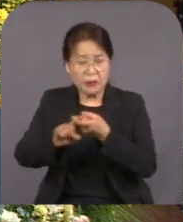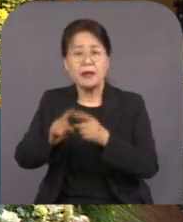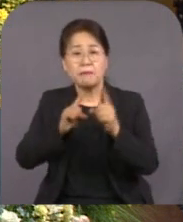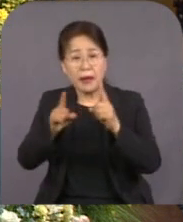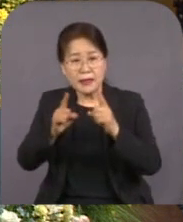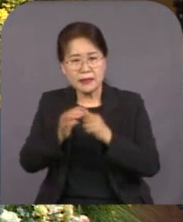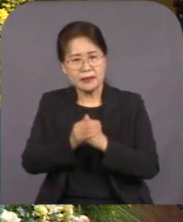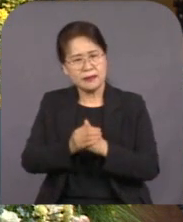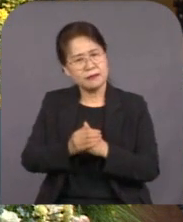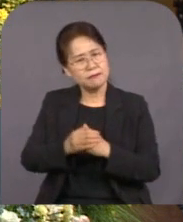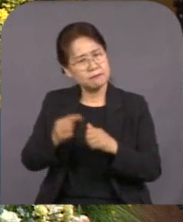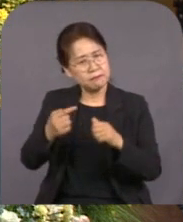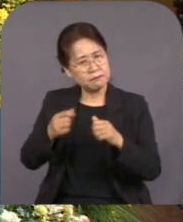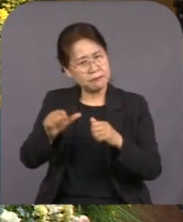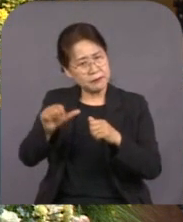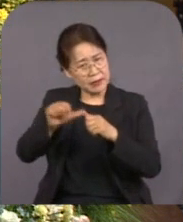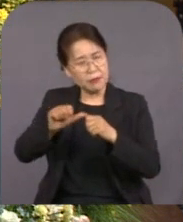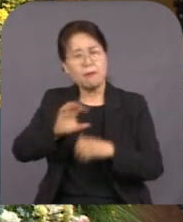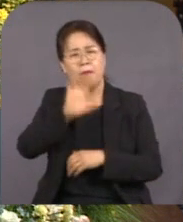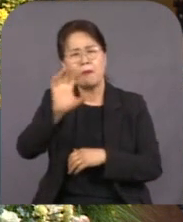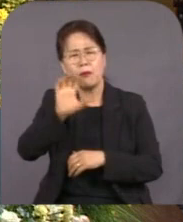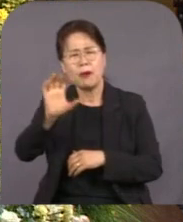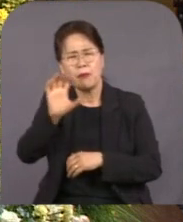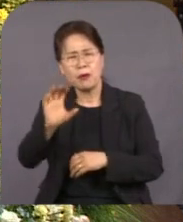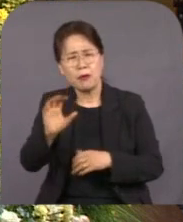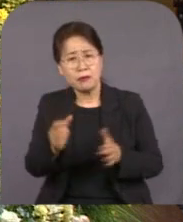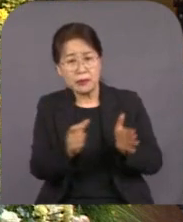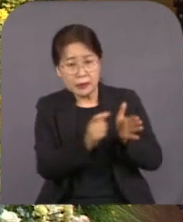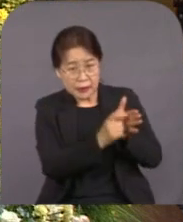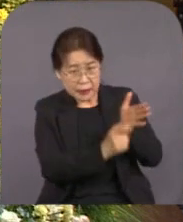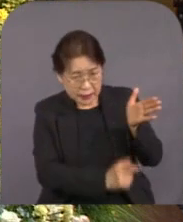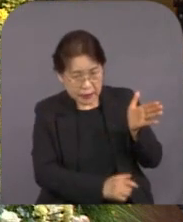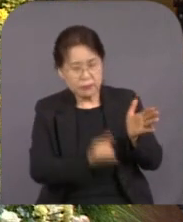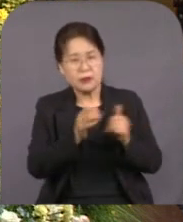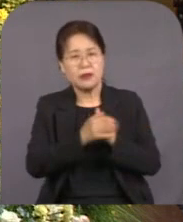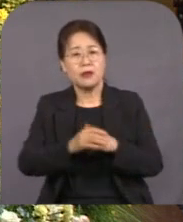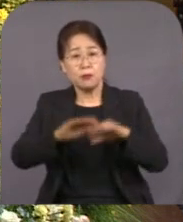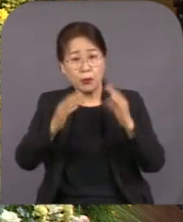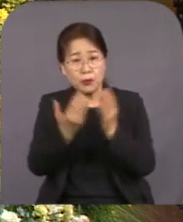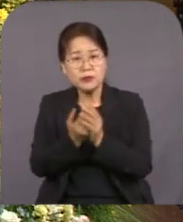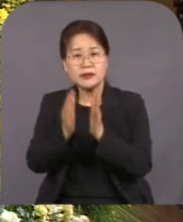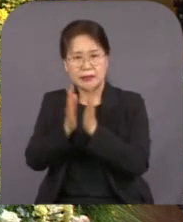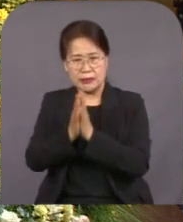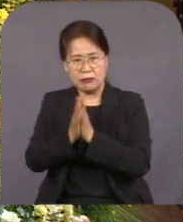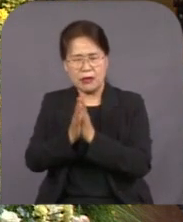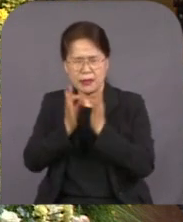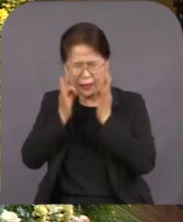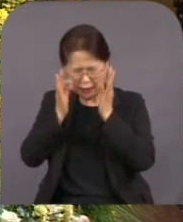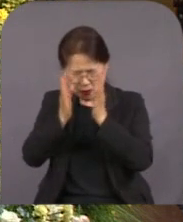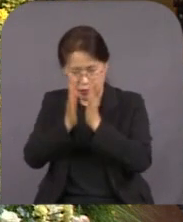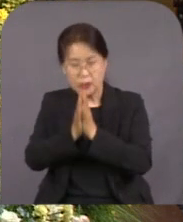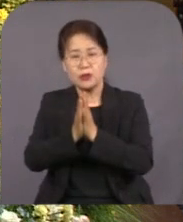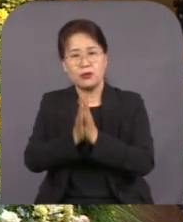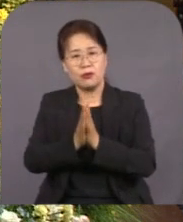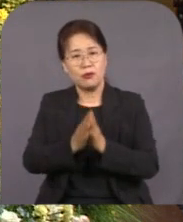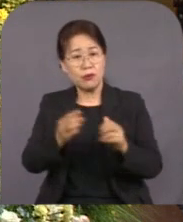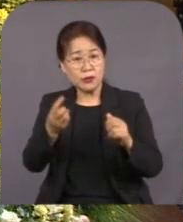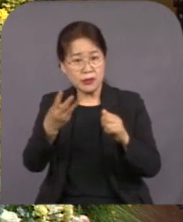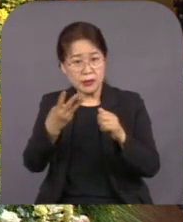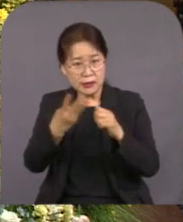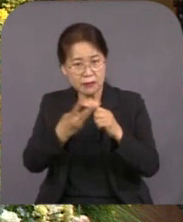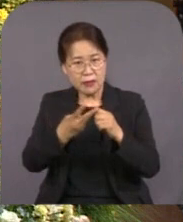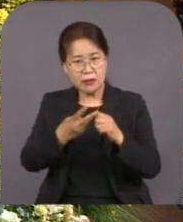다섯 번이나 나온다는 거예요 자 모든 기도와 간구 세 번째가